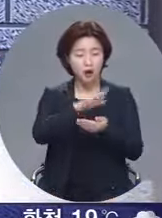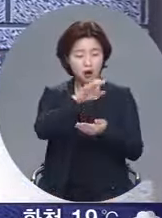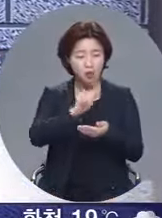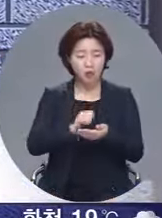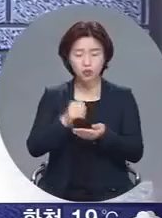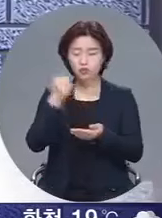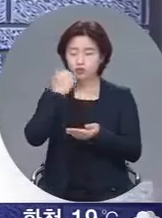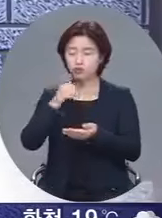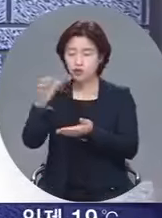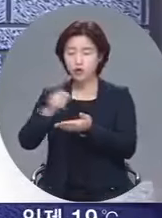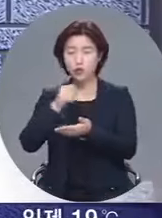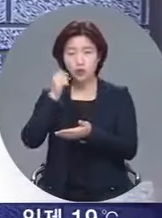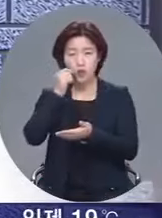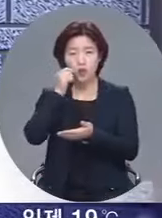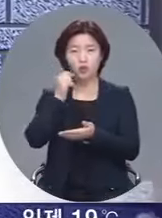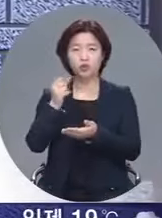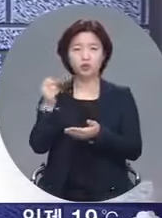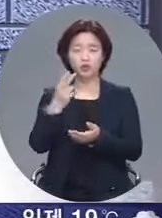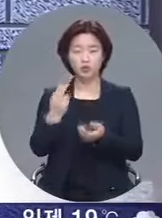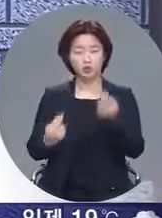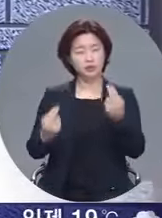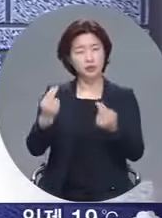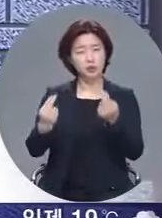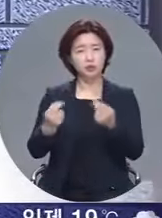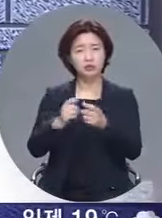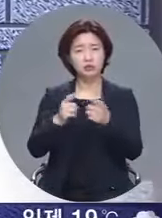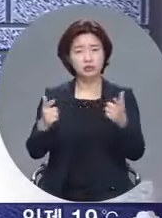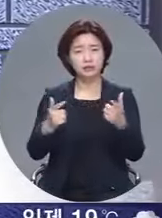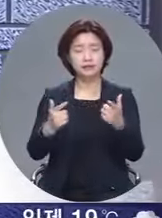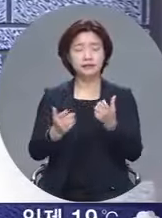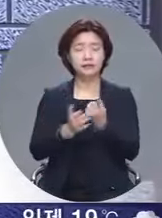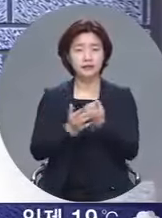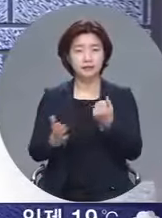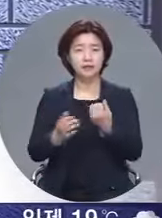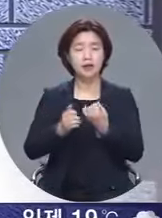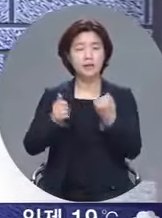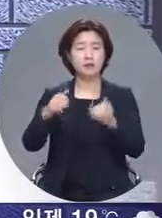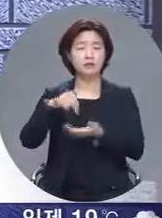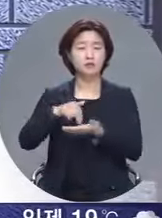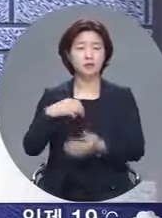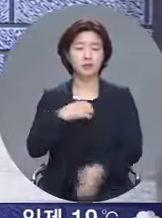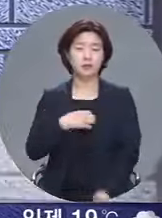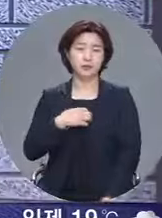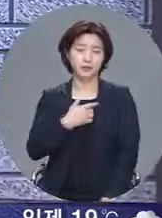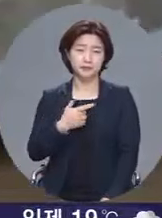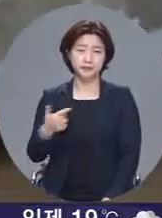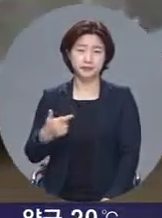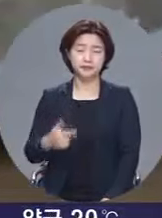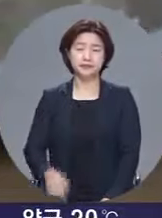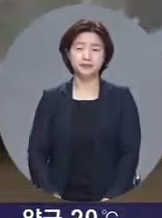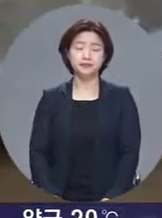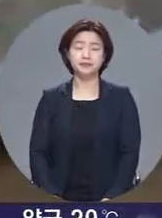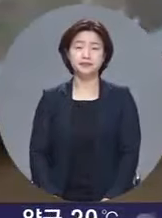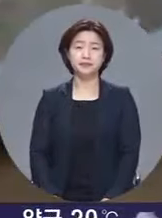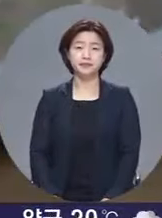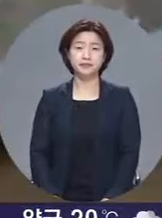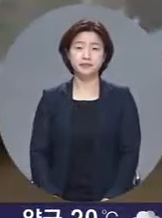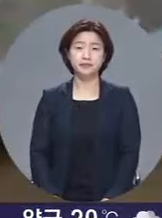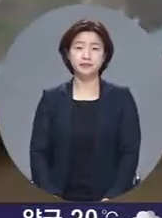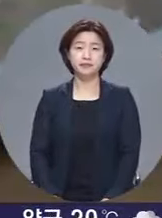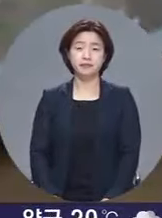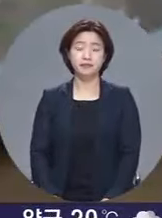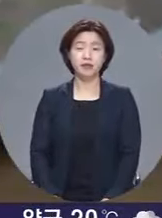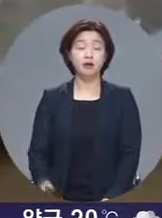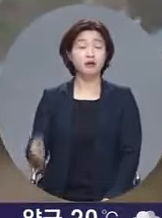음식으로 비유할 수 있기 때문에 맞벌이 가정으로서 참 여러 가지 걱정이 됩니다. 그런데 방학 때